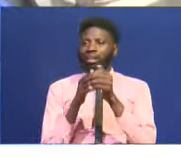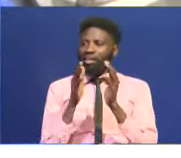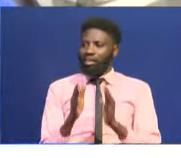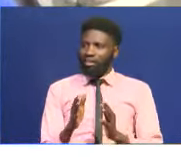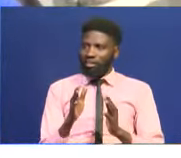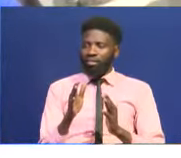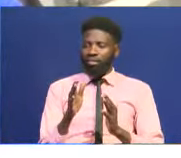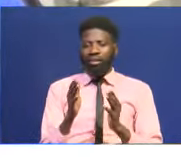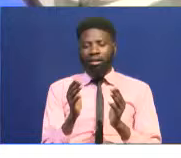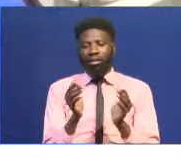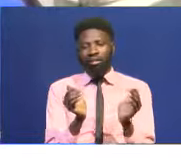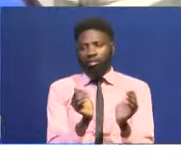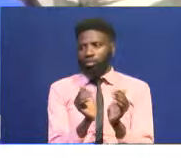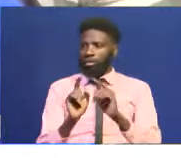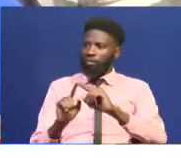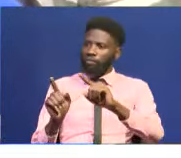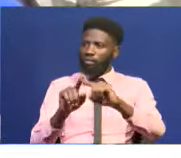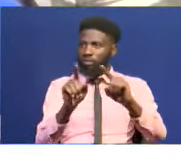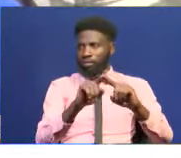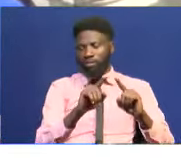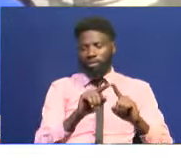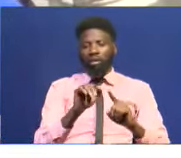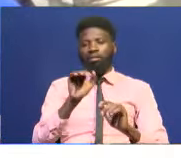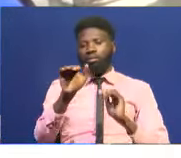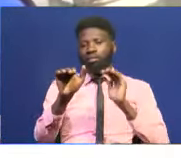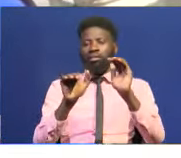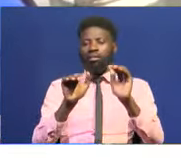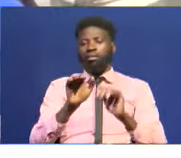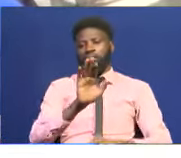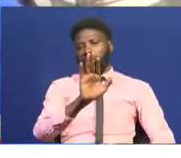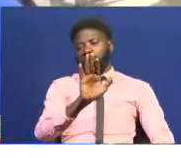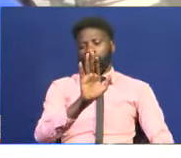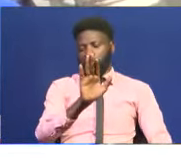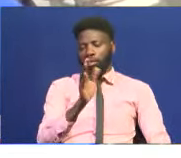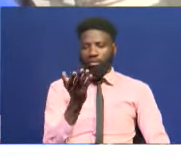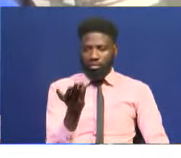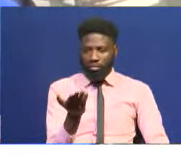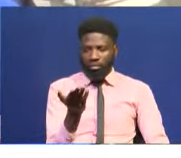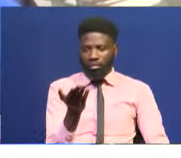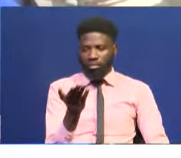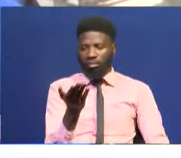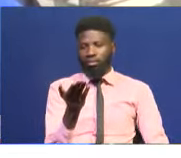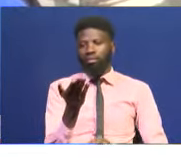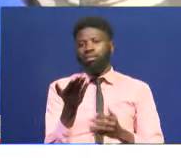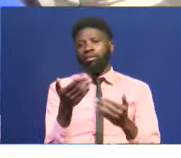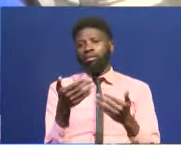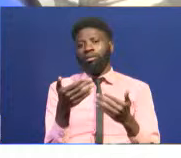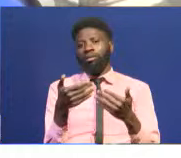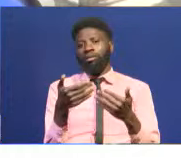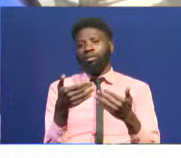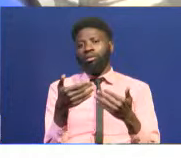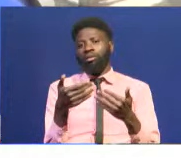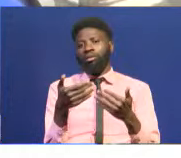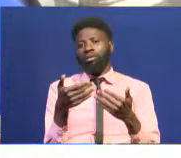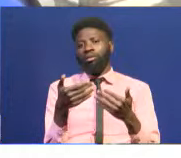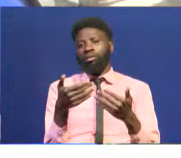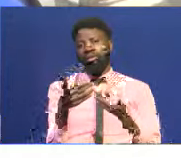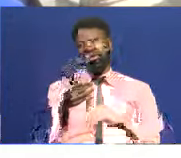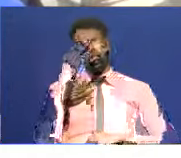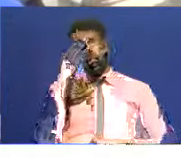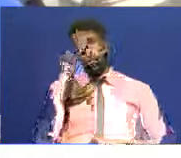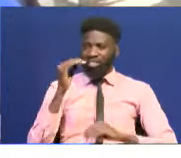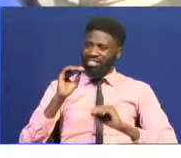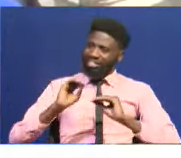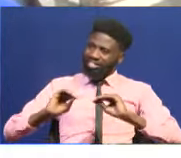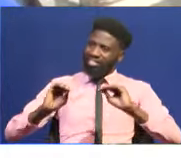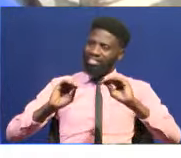wa jamii ndogo ndogo waimize jamii zao, kwa sababu wao ni wenye waheshimika katika jamii hizo, na waimize